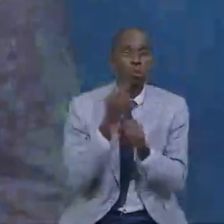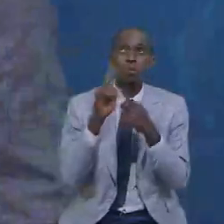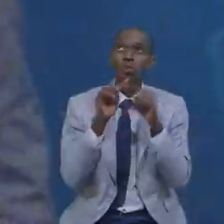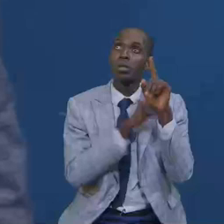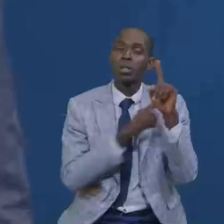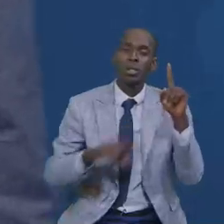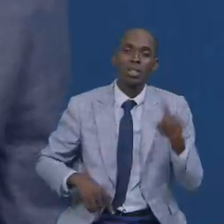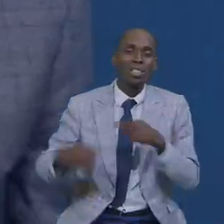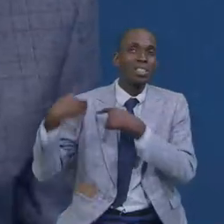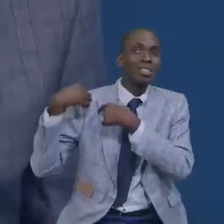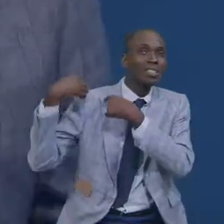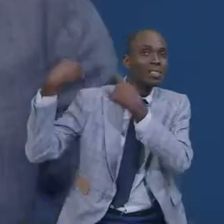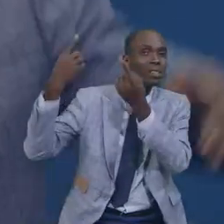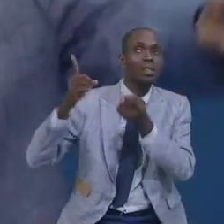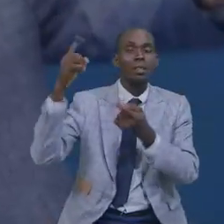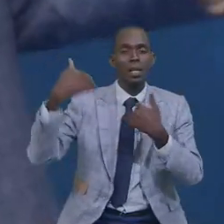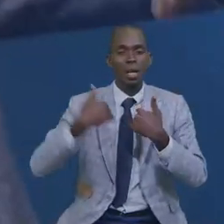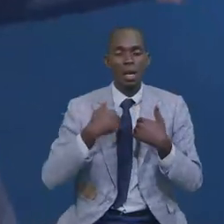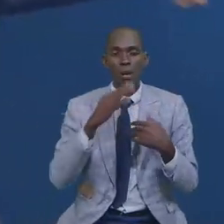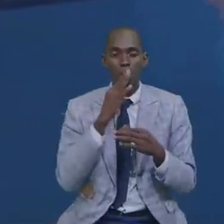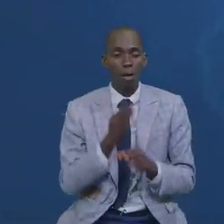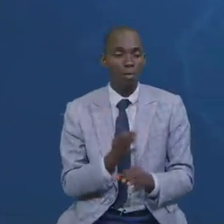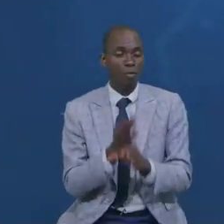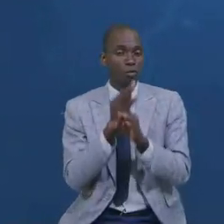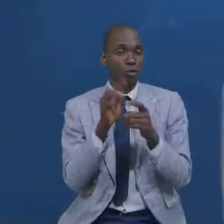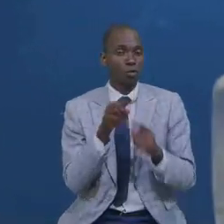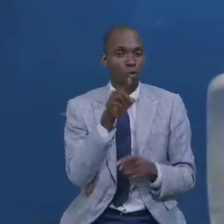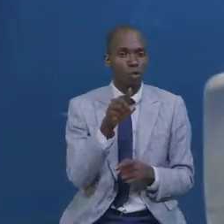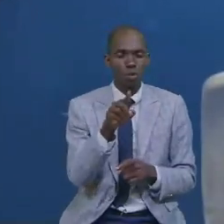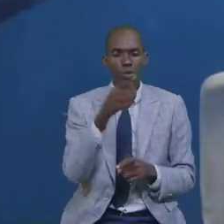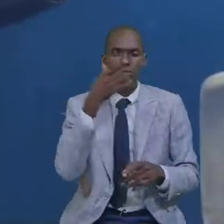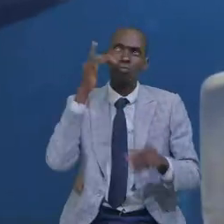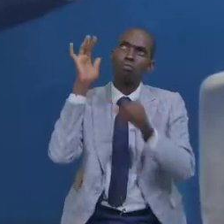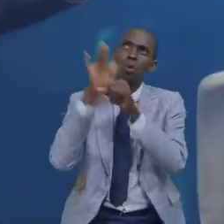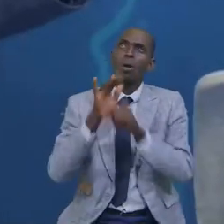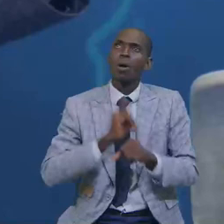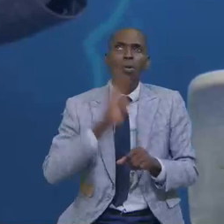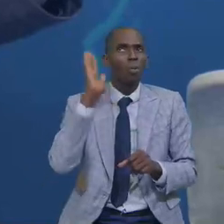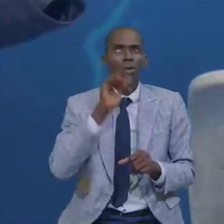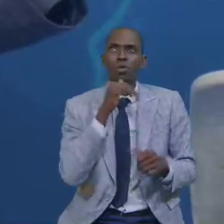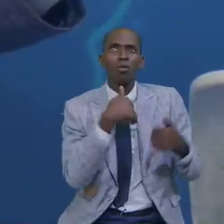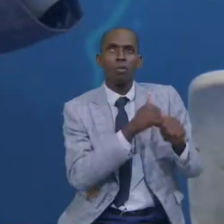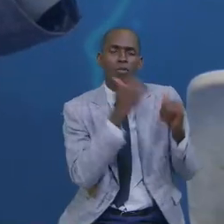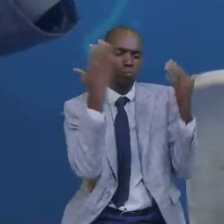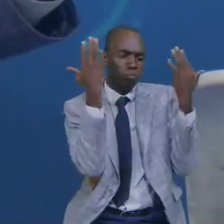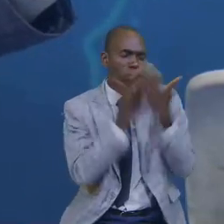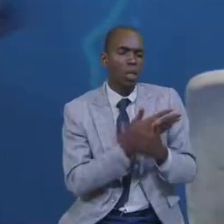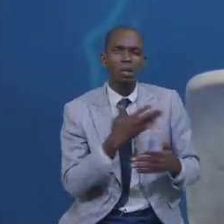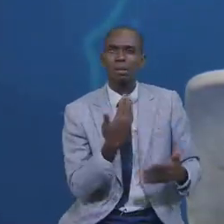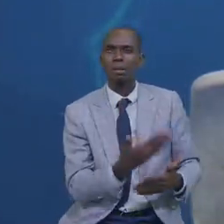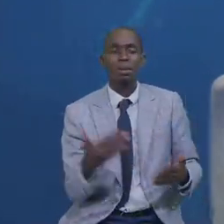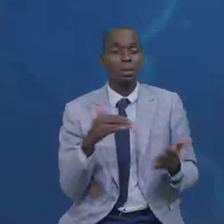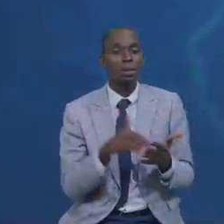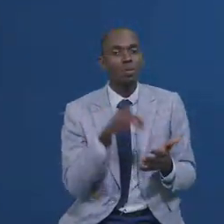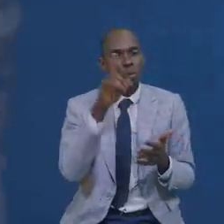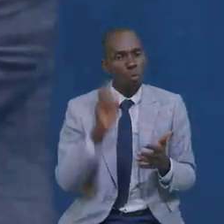au Seigneur puisqu'il a été fidèle en verre toi tu dis je ne vais plus marcher dans les ténèbres tu